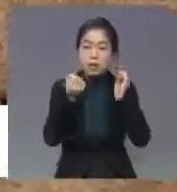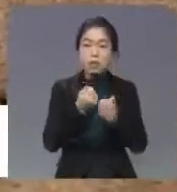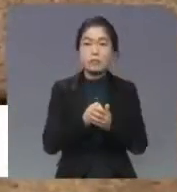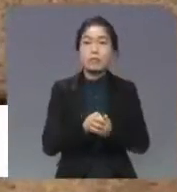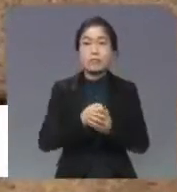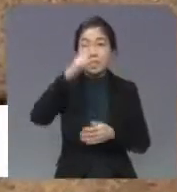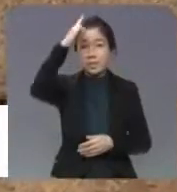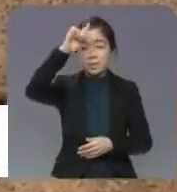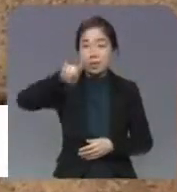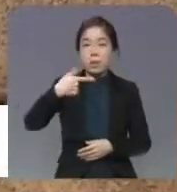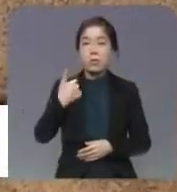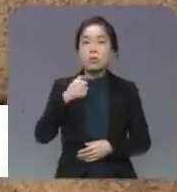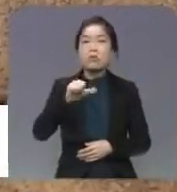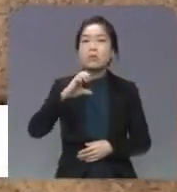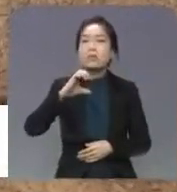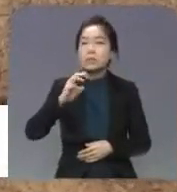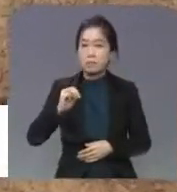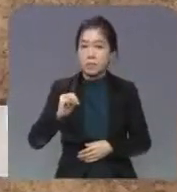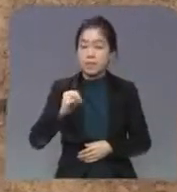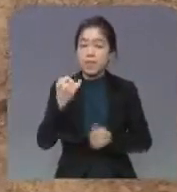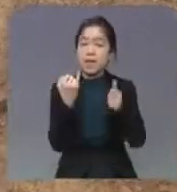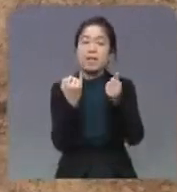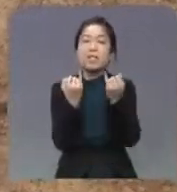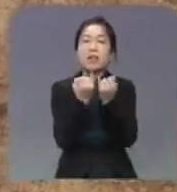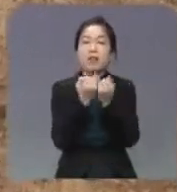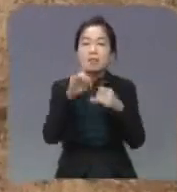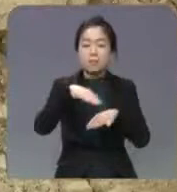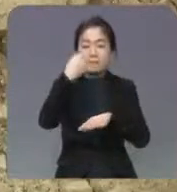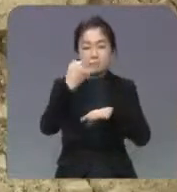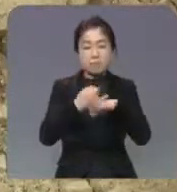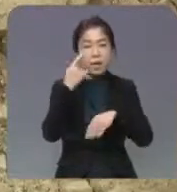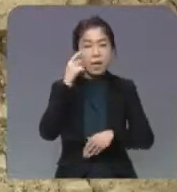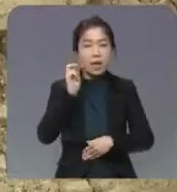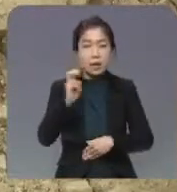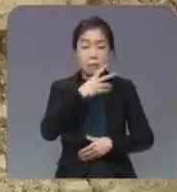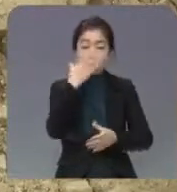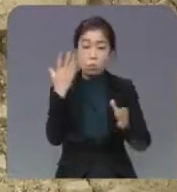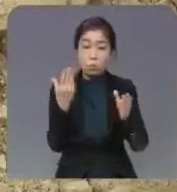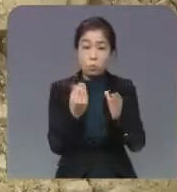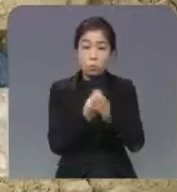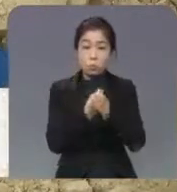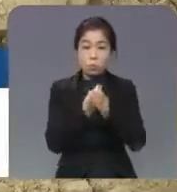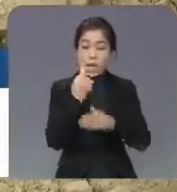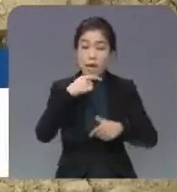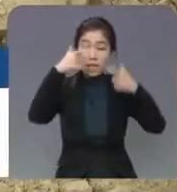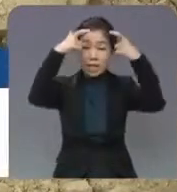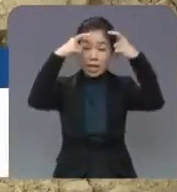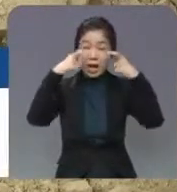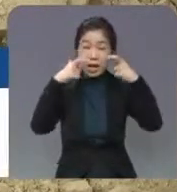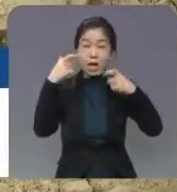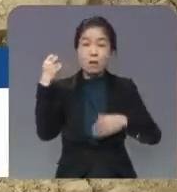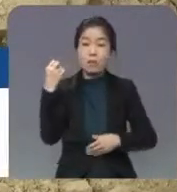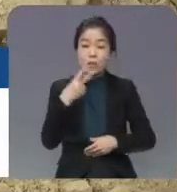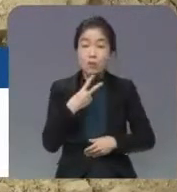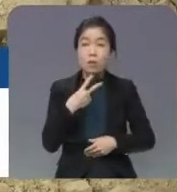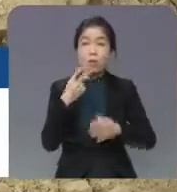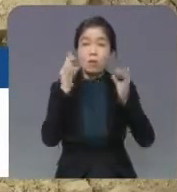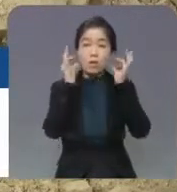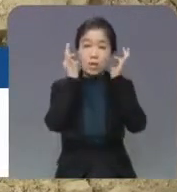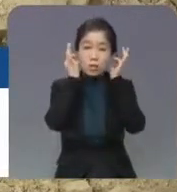신장 155cm의 여자 왕족으로 보입니다. 온전하게 금동관과 그리고